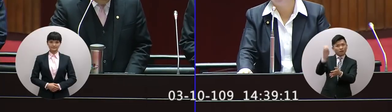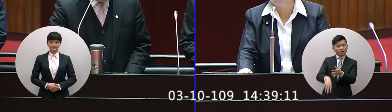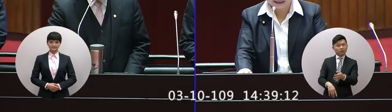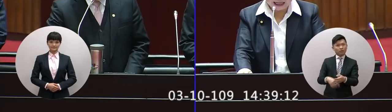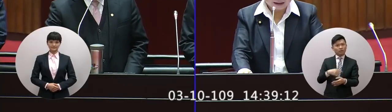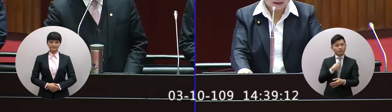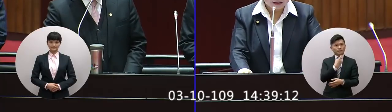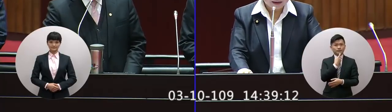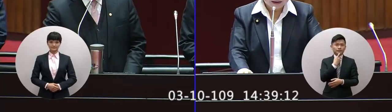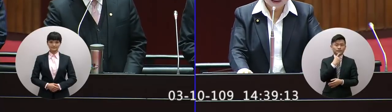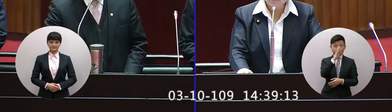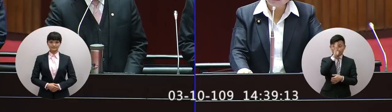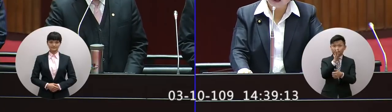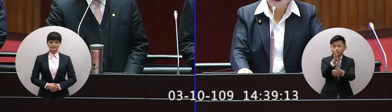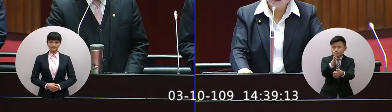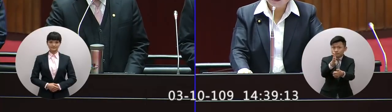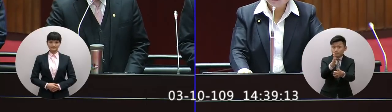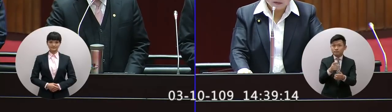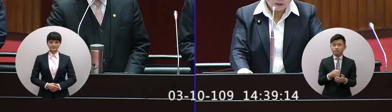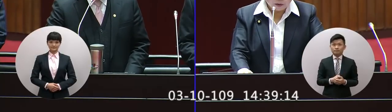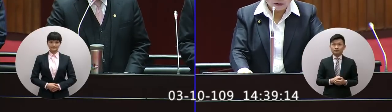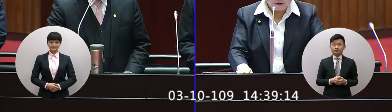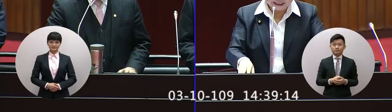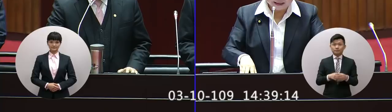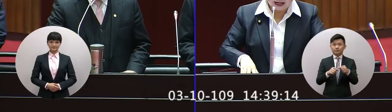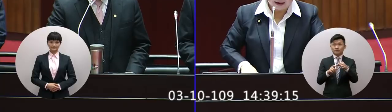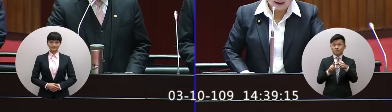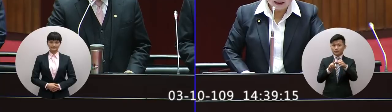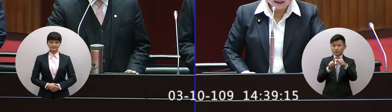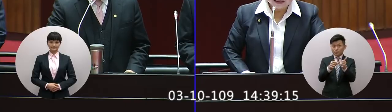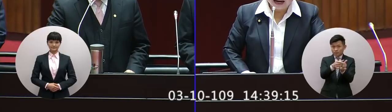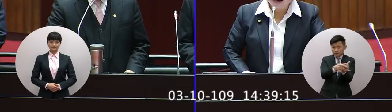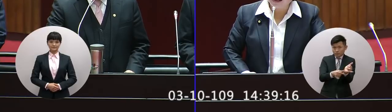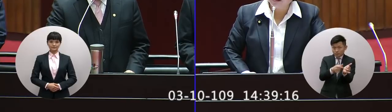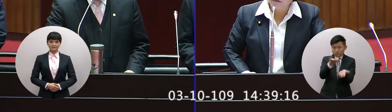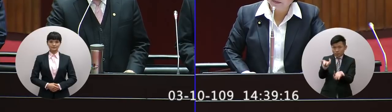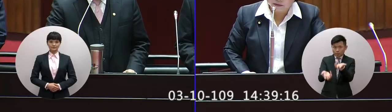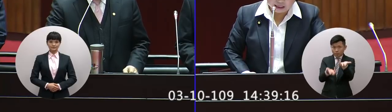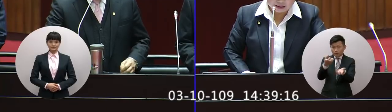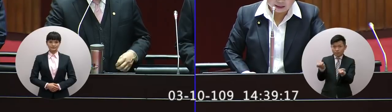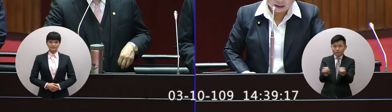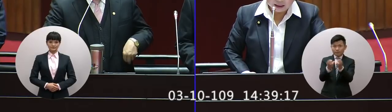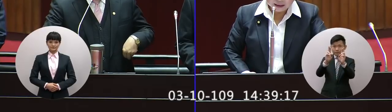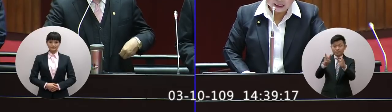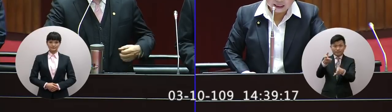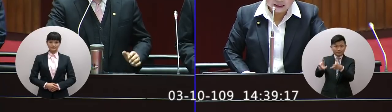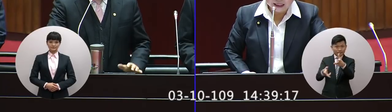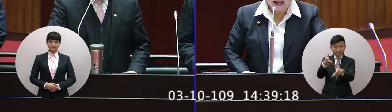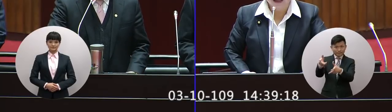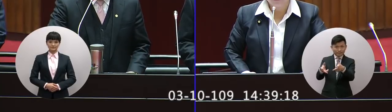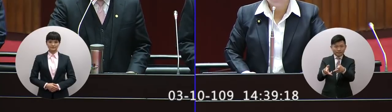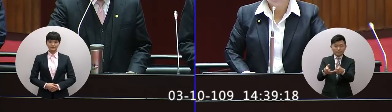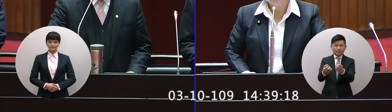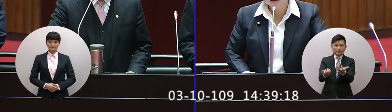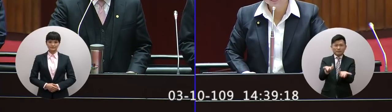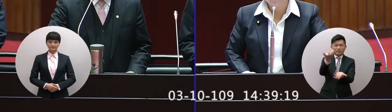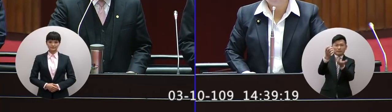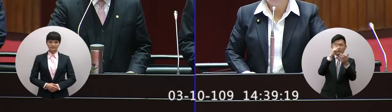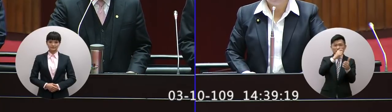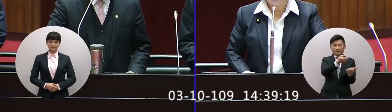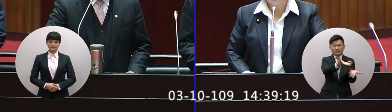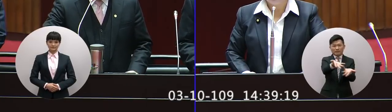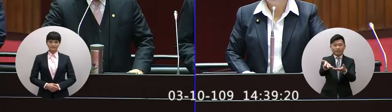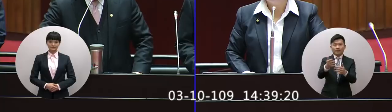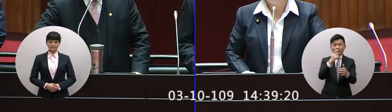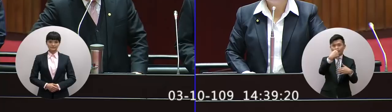在那边请问院长，您同意中部火力发电厂伤害中部人的这个健康这个